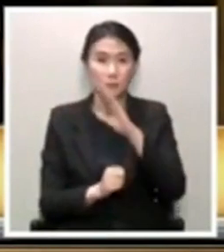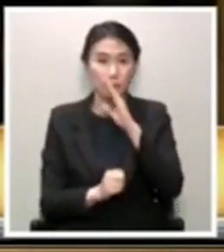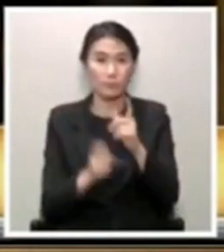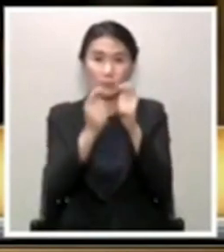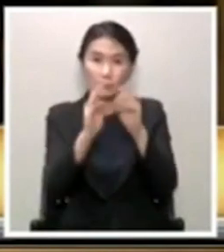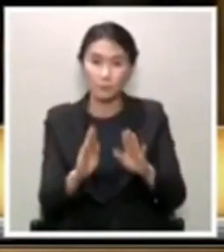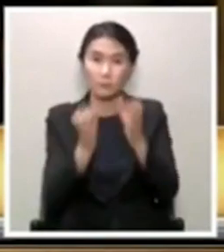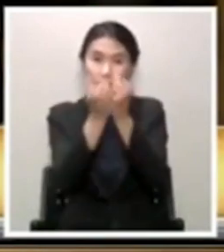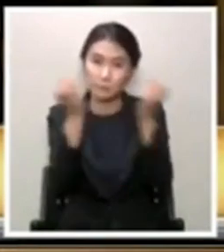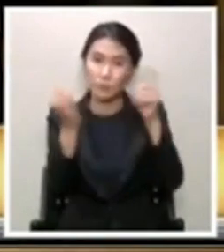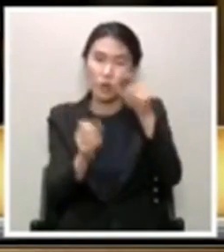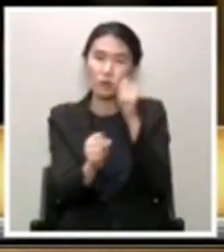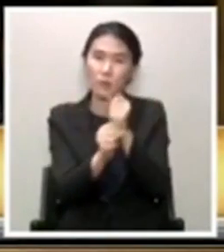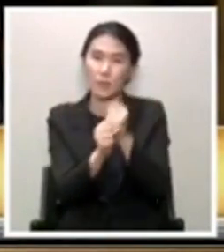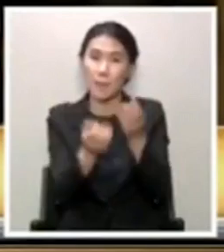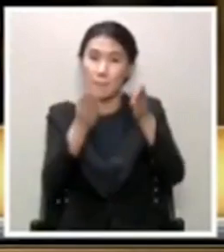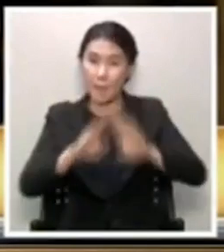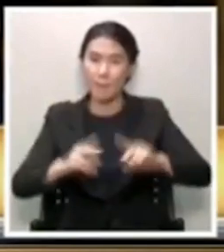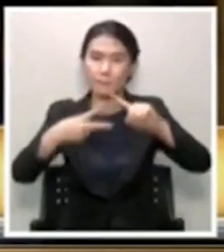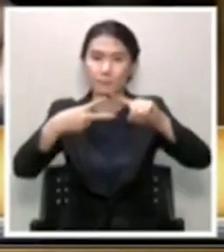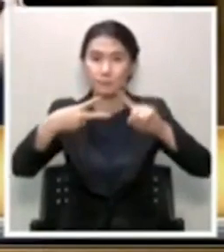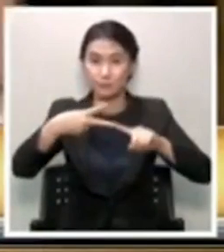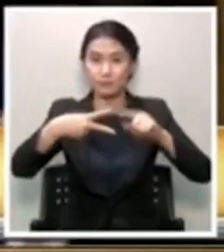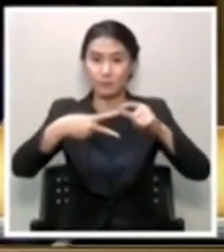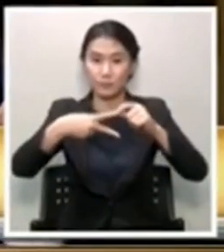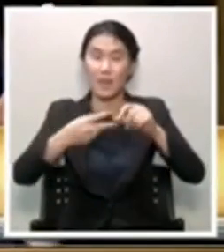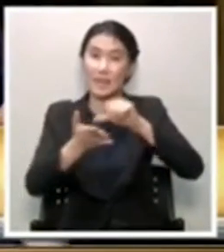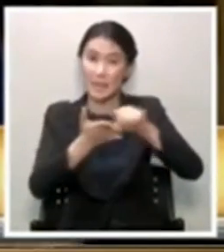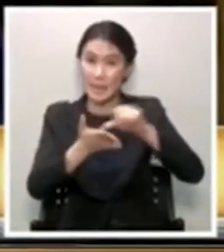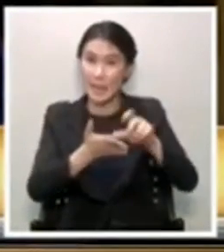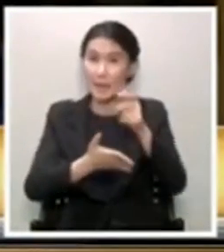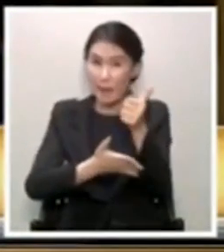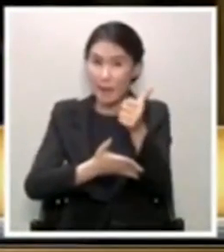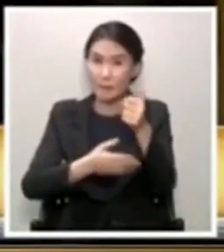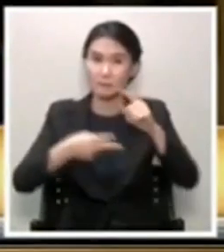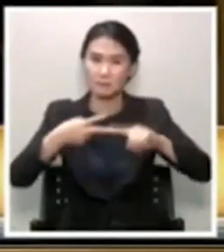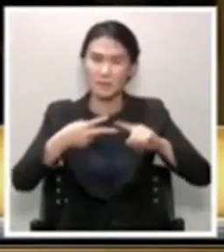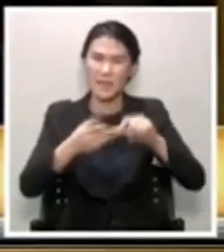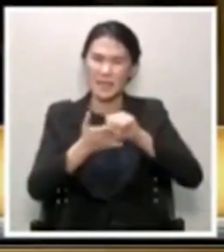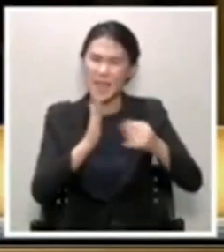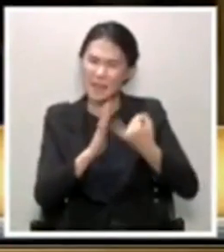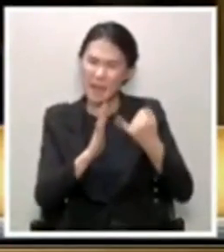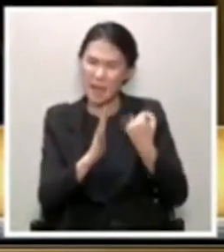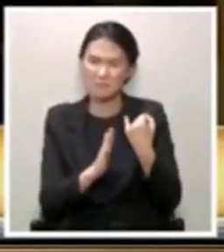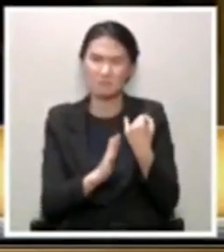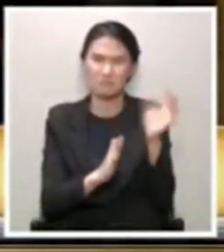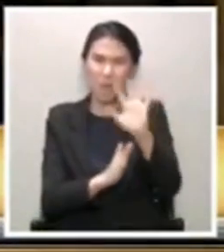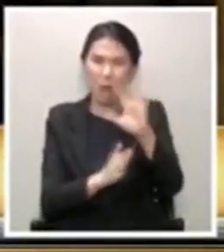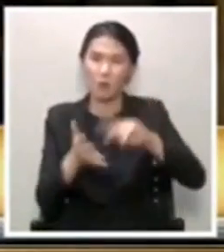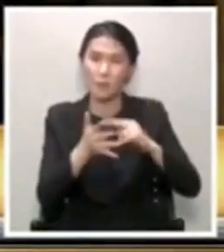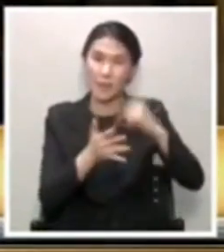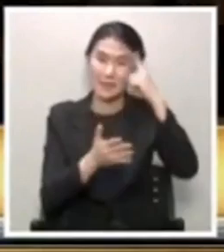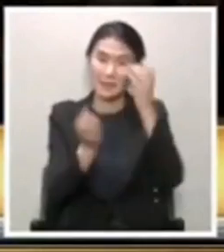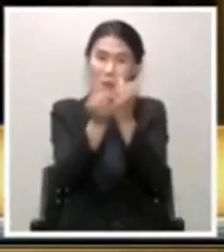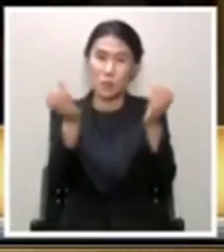รัฐธรรมนูญจึงต้องทำทั้งสองอย่างไปพร้อมๆกันคือต้องทำให้แก้ได้และก็ไม่ใช่แก้ง่ายจนเกินไปจนทำให้รัฐธรรม